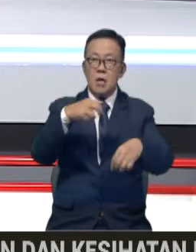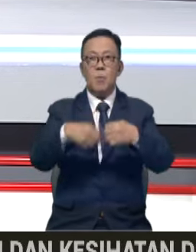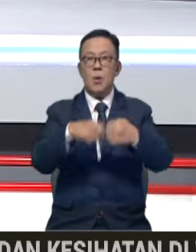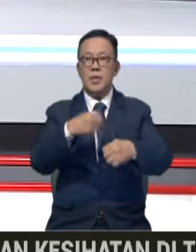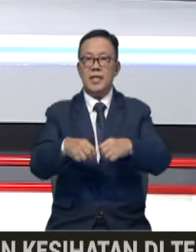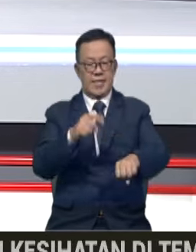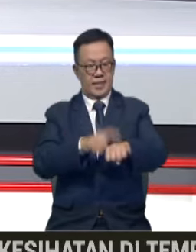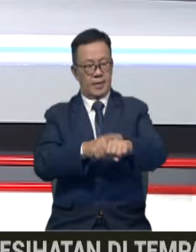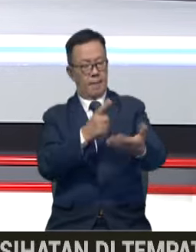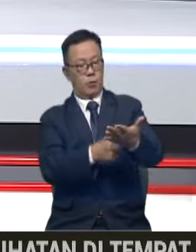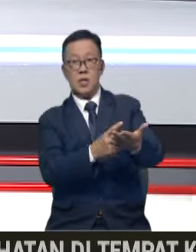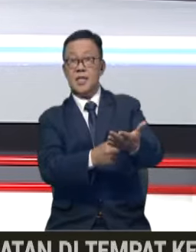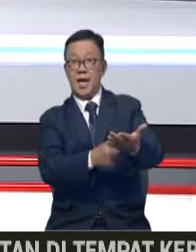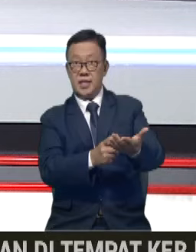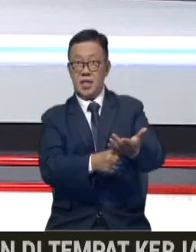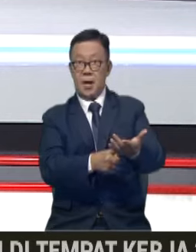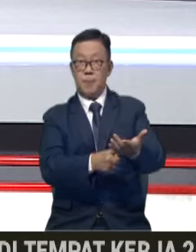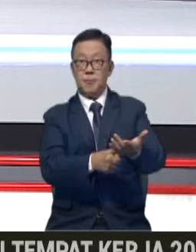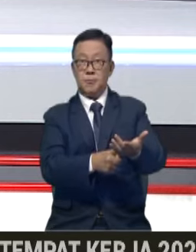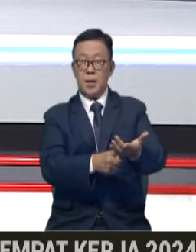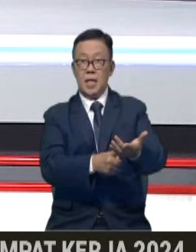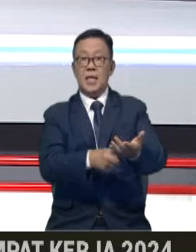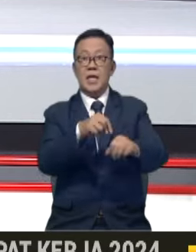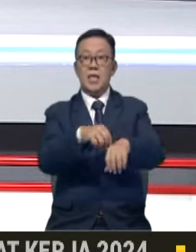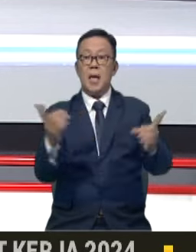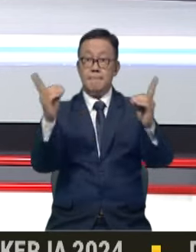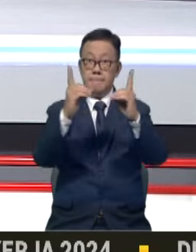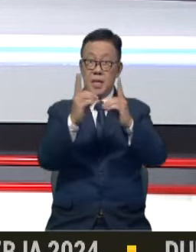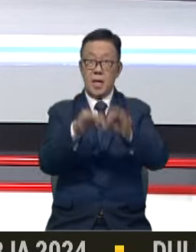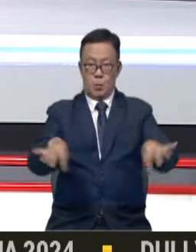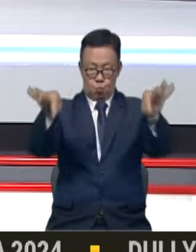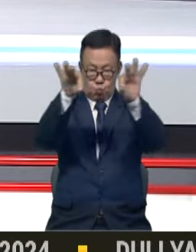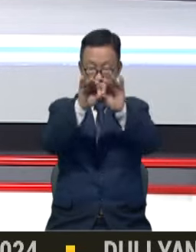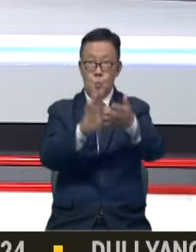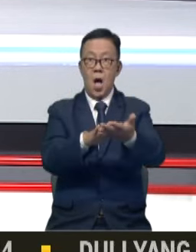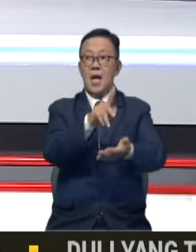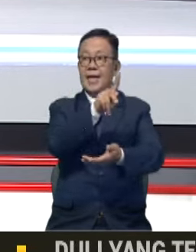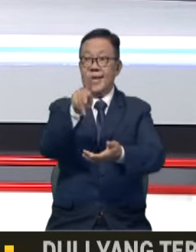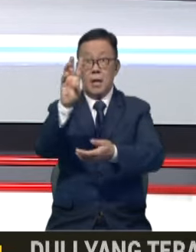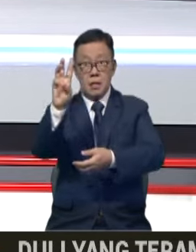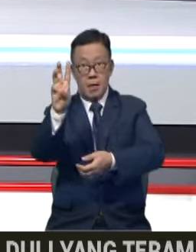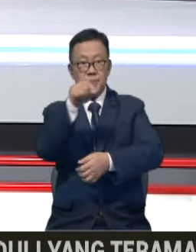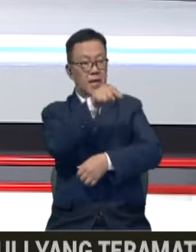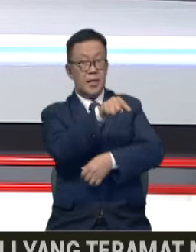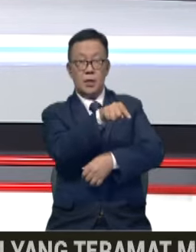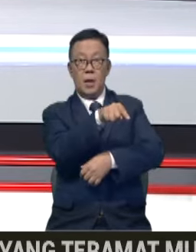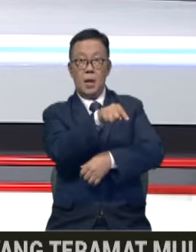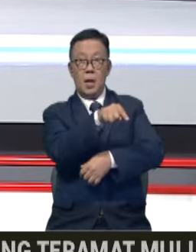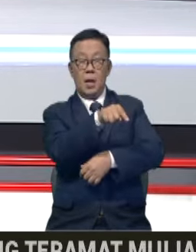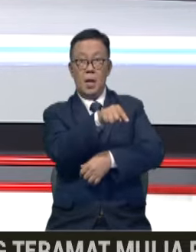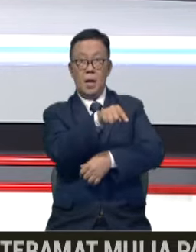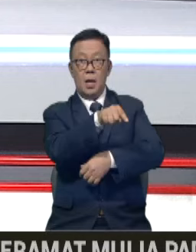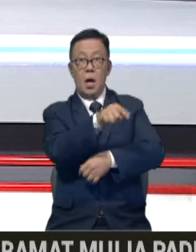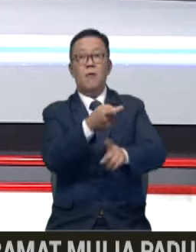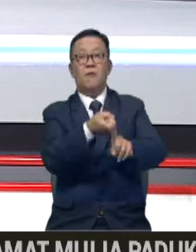disentuh oleh Menteri Pendidikan semasa Majlis Perasmian Konvensyen Pemimpin Sekolah kali ke-6. Majlis Anjuran Jabatan